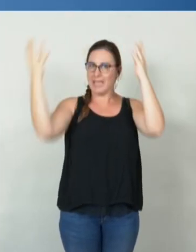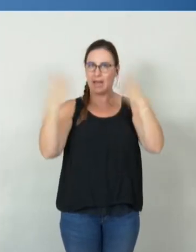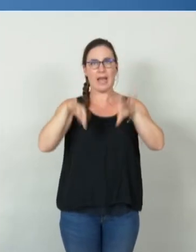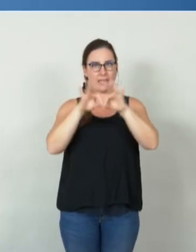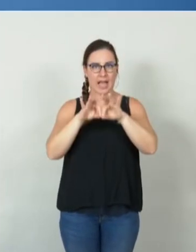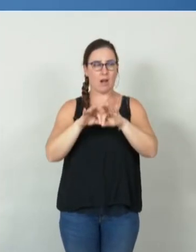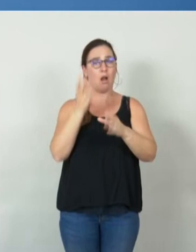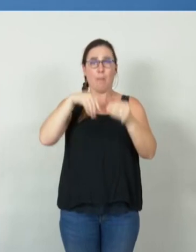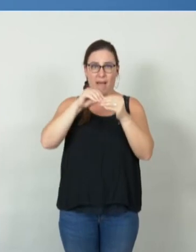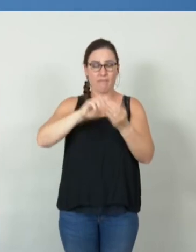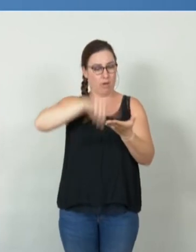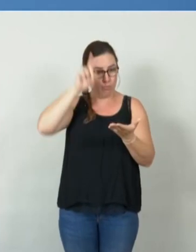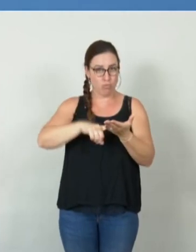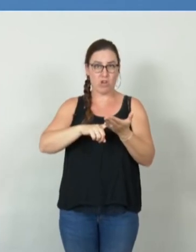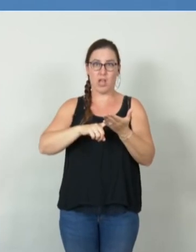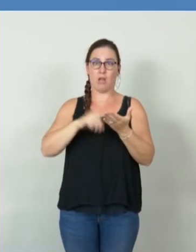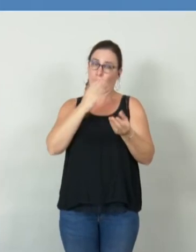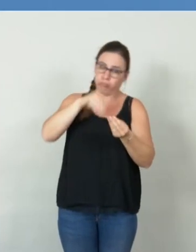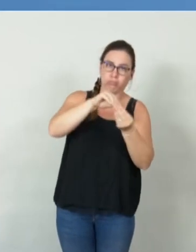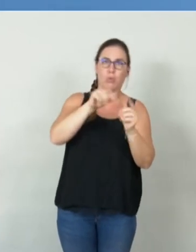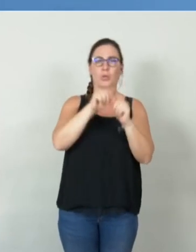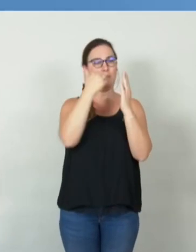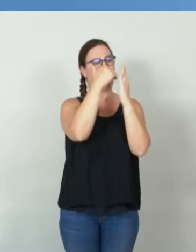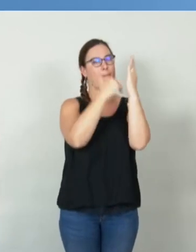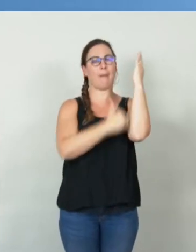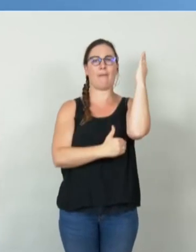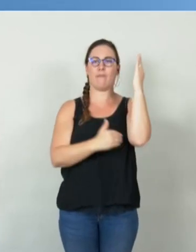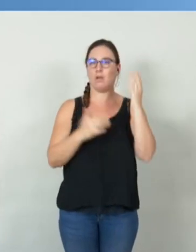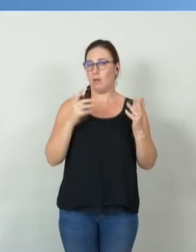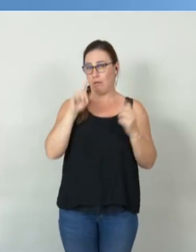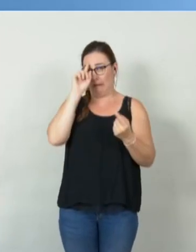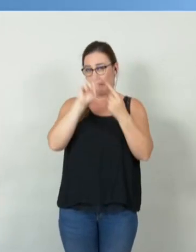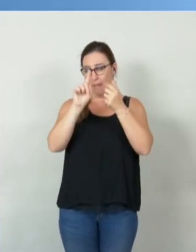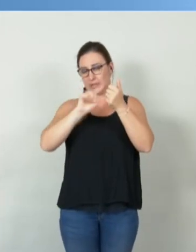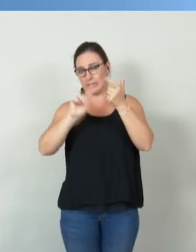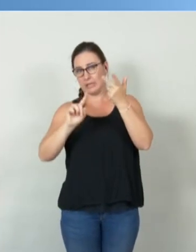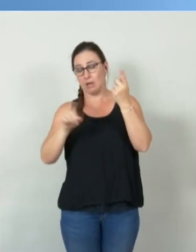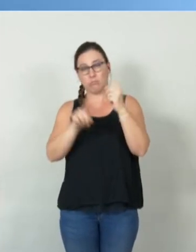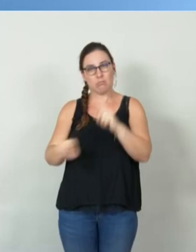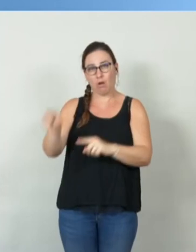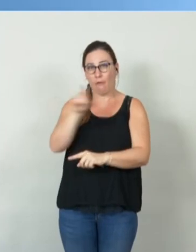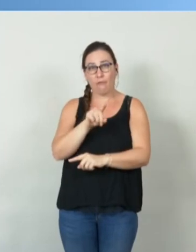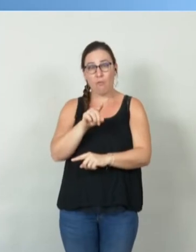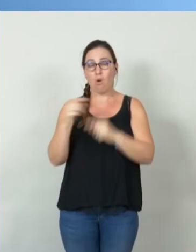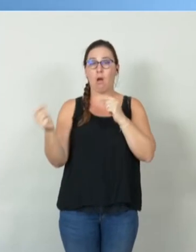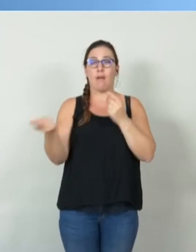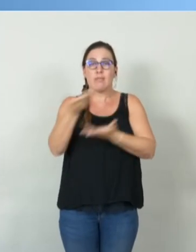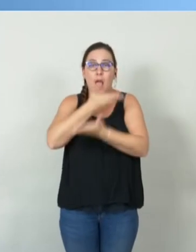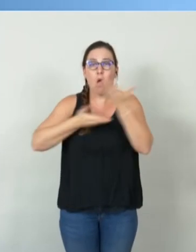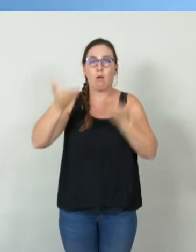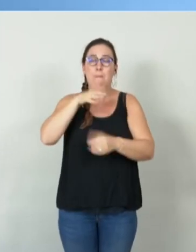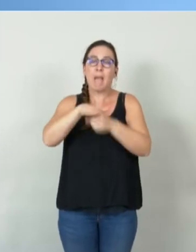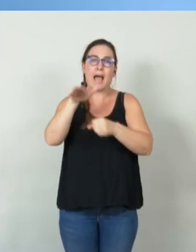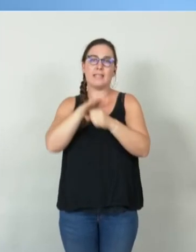les budgets donc je pense incontestablement que dans ces domaines-là votre manque de dialogue à un coût et